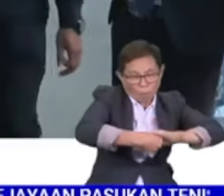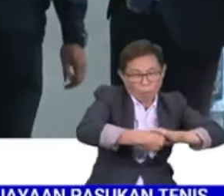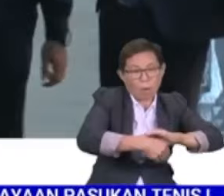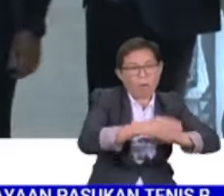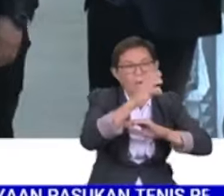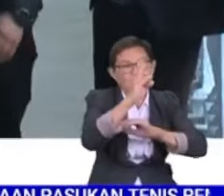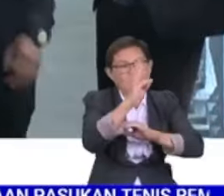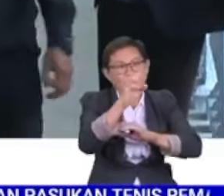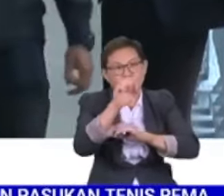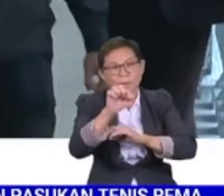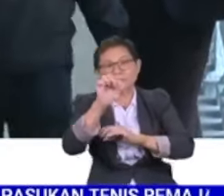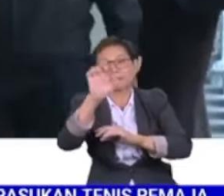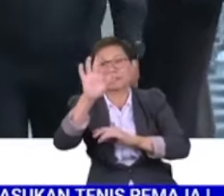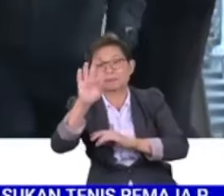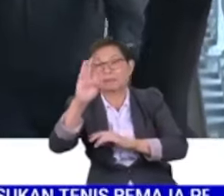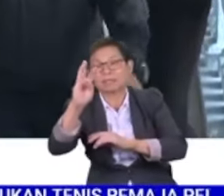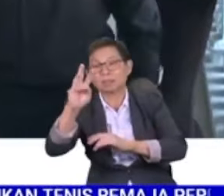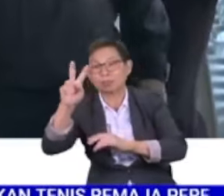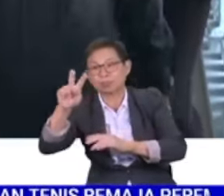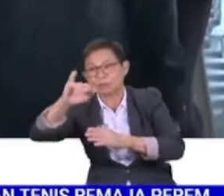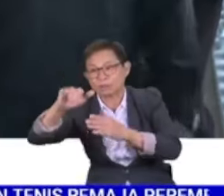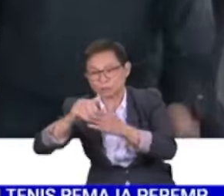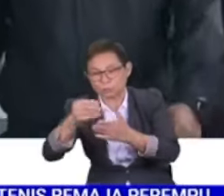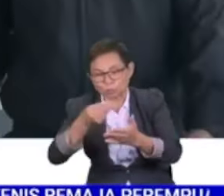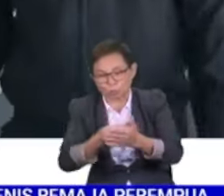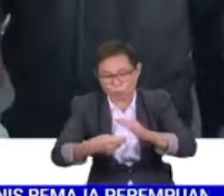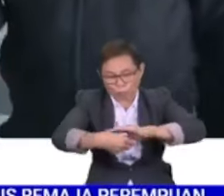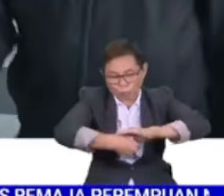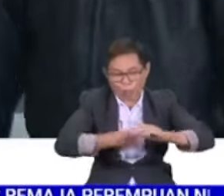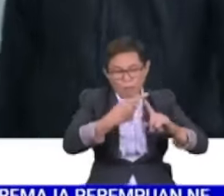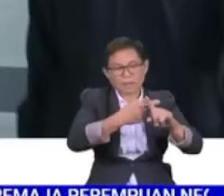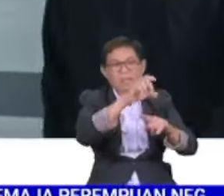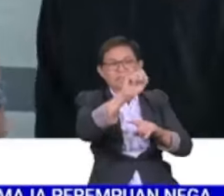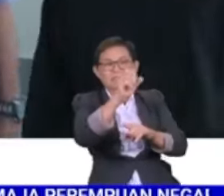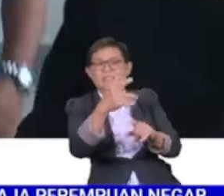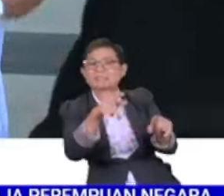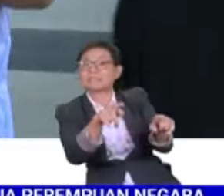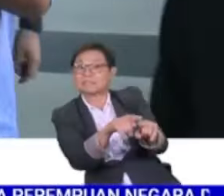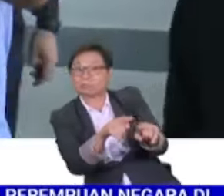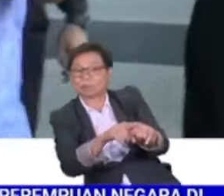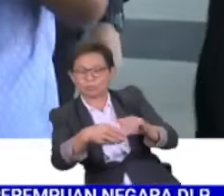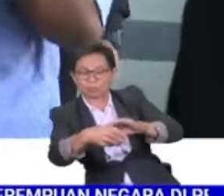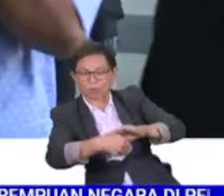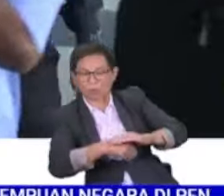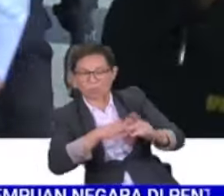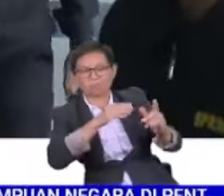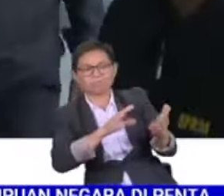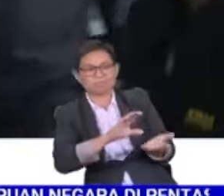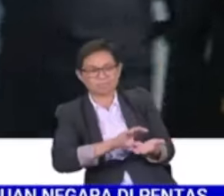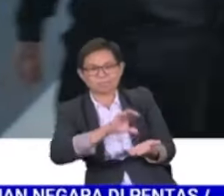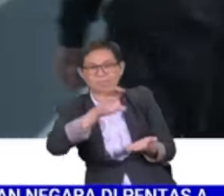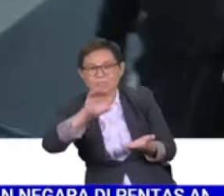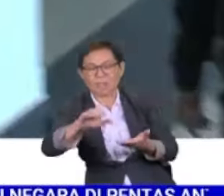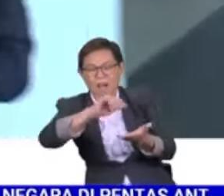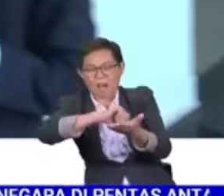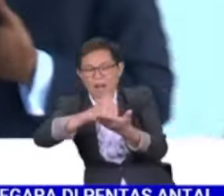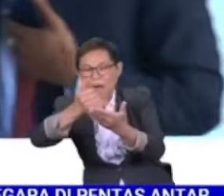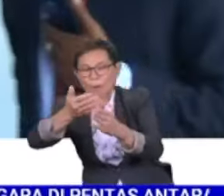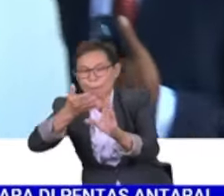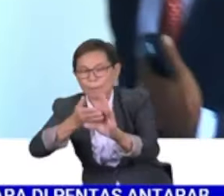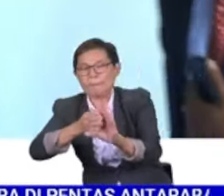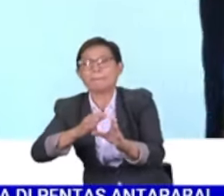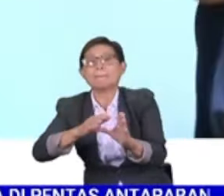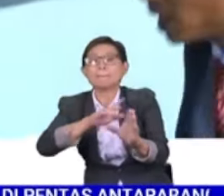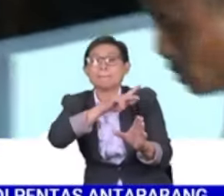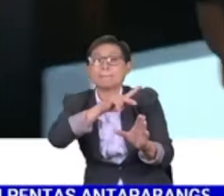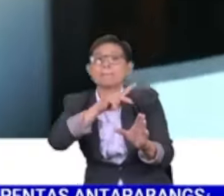tunai RM6.962 juta ringgit daripada syarikat sama. Suapan didakwa disalur menerusi akaun bank milik